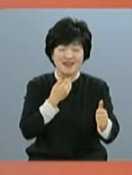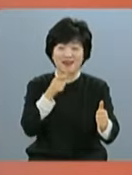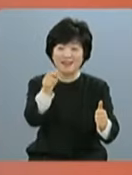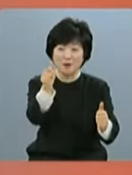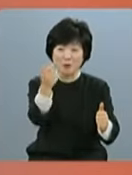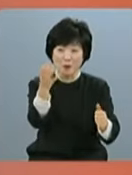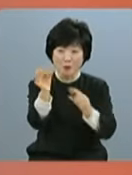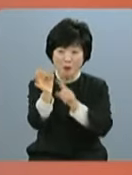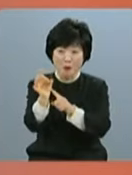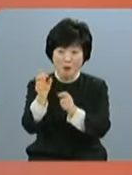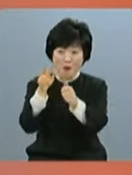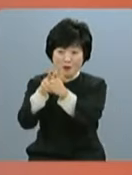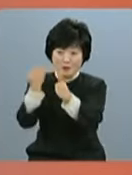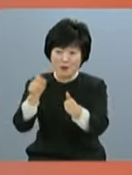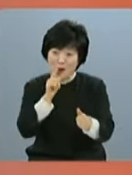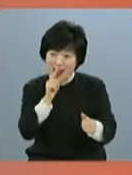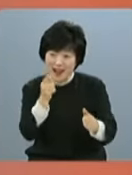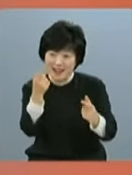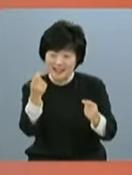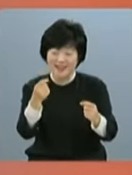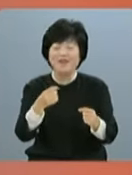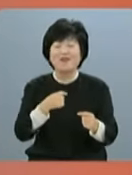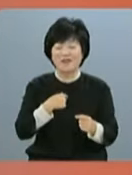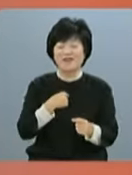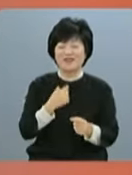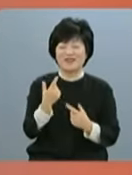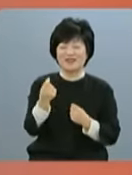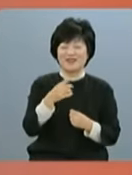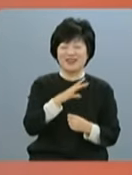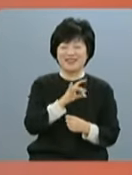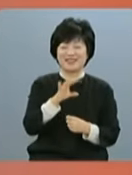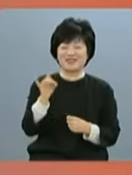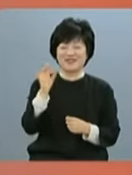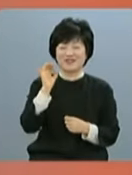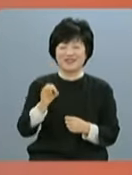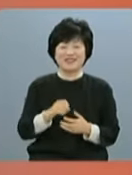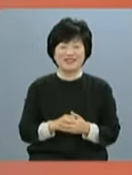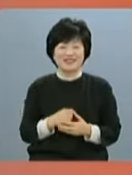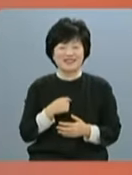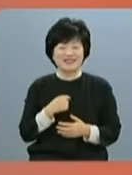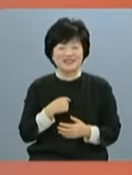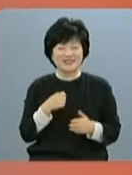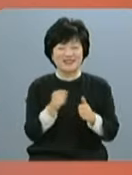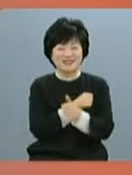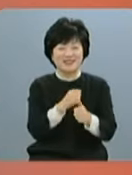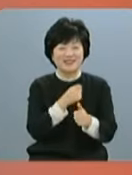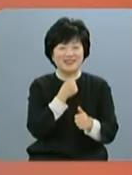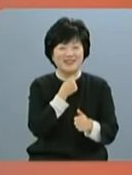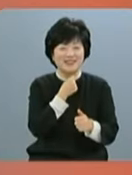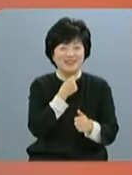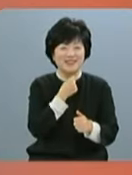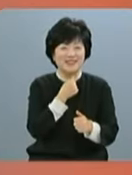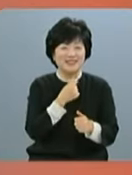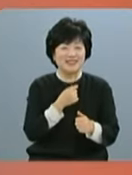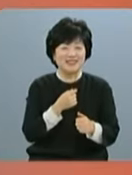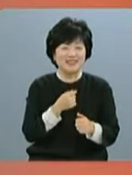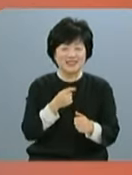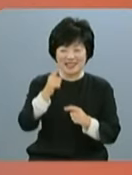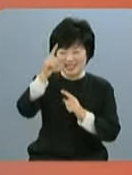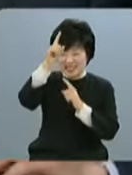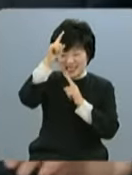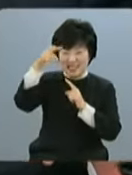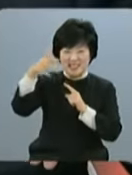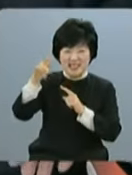아닙니까? 저도 가끔 그런 이야기 하죠. 그런데 예. 이재명 지사는